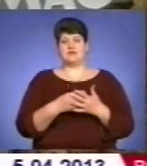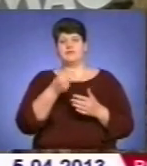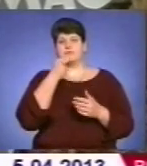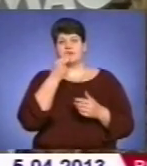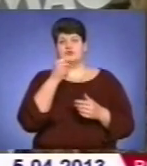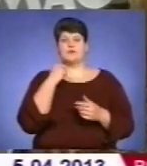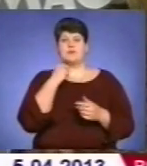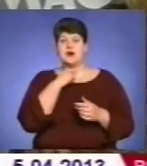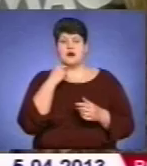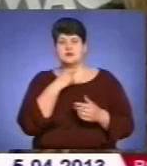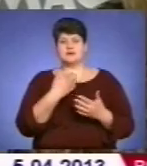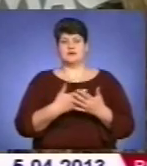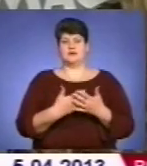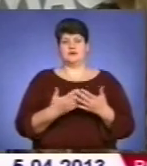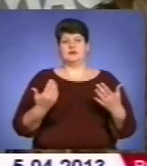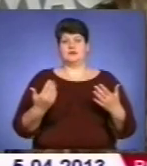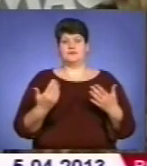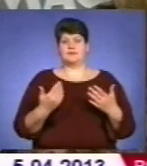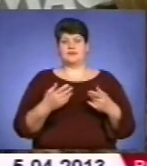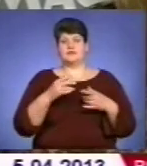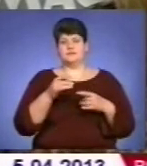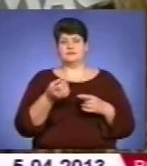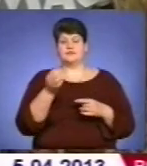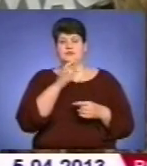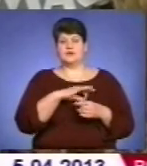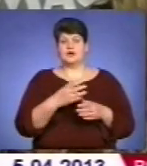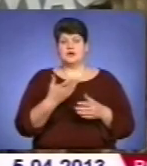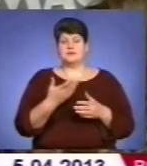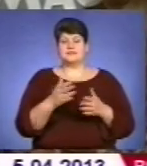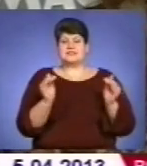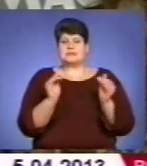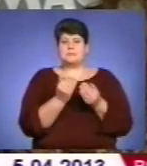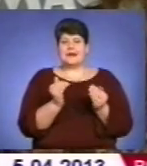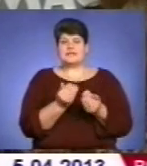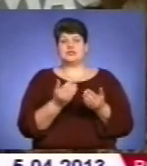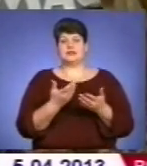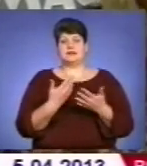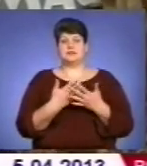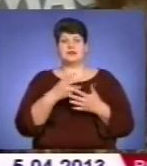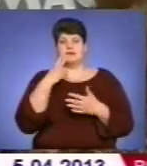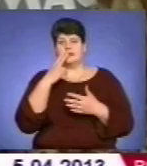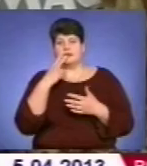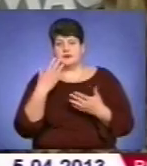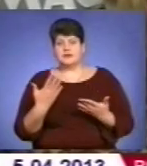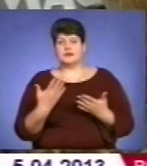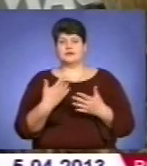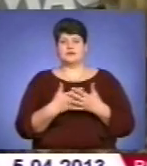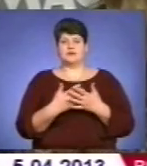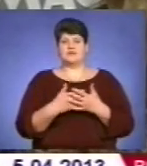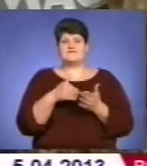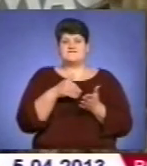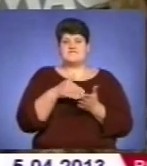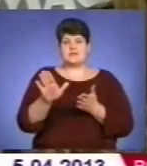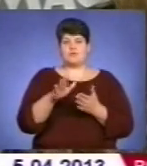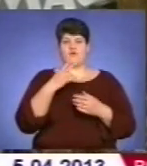харчуванні м'ясній їжі, в калорійній їжі, обмежити, зменшити нікотин або навіть собі зробити таку настанову,